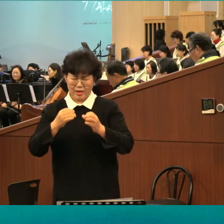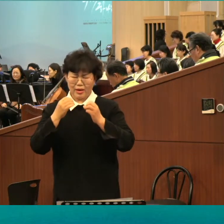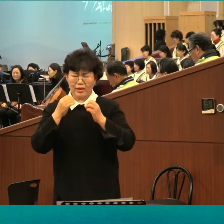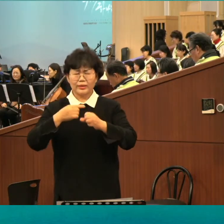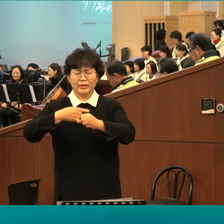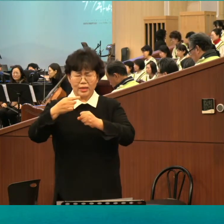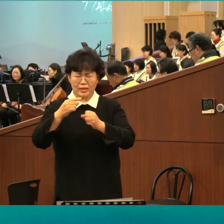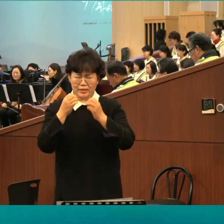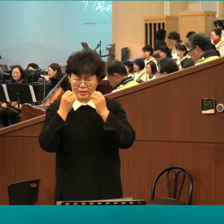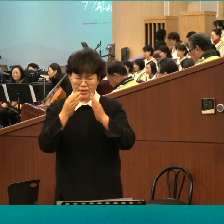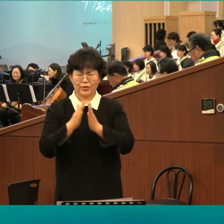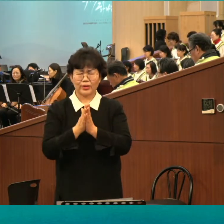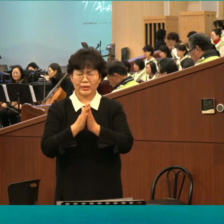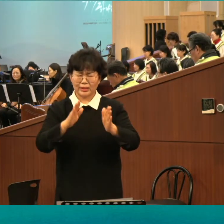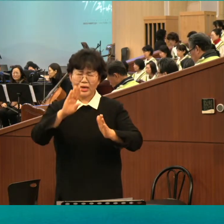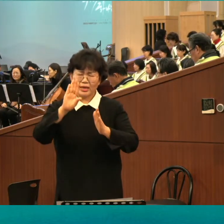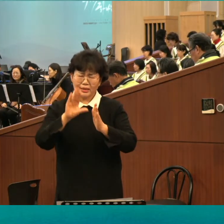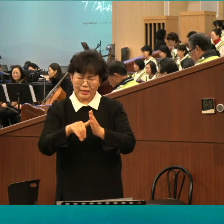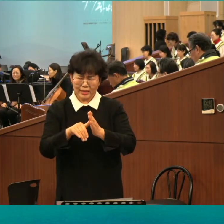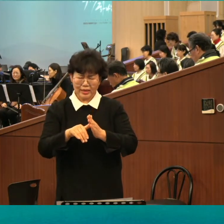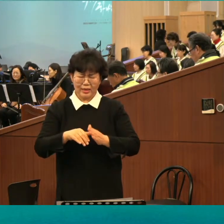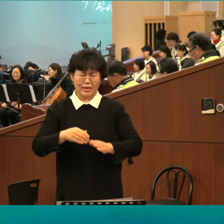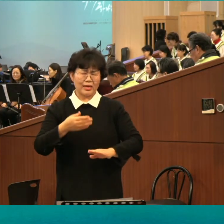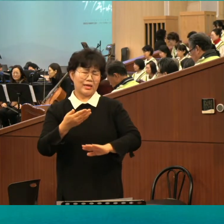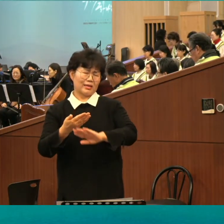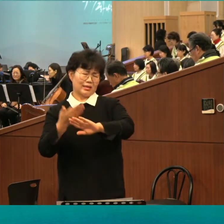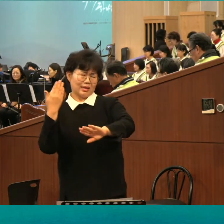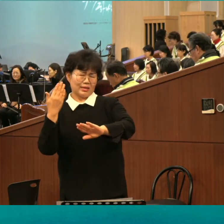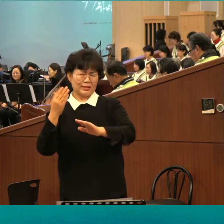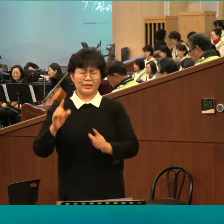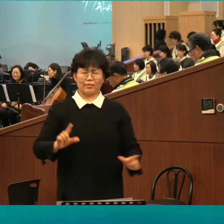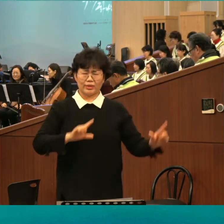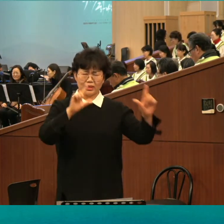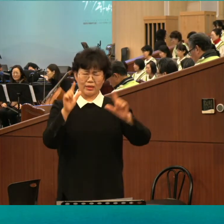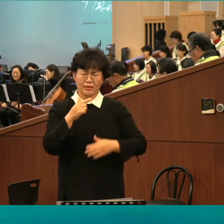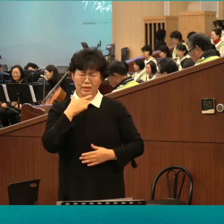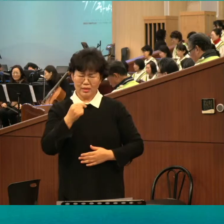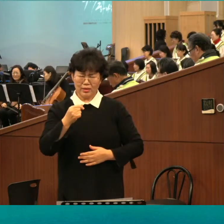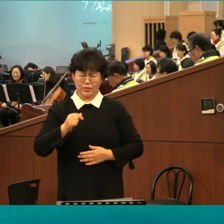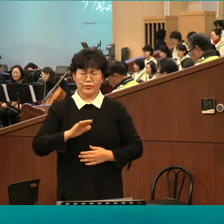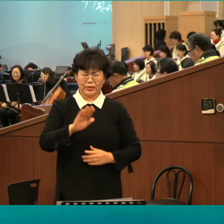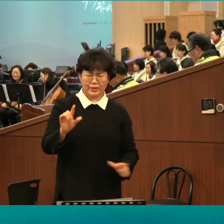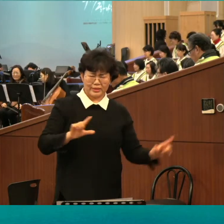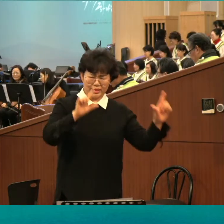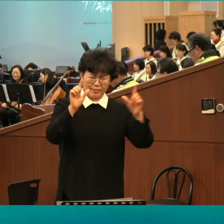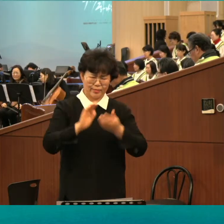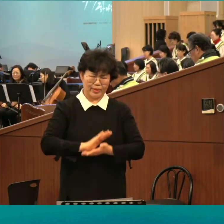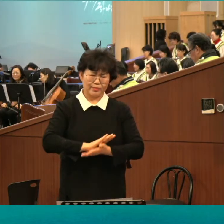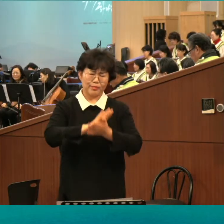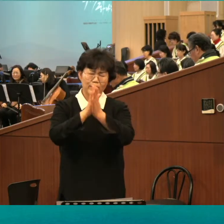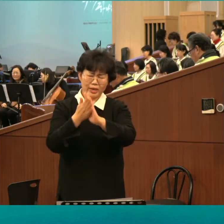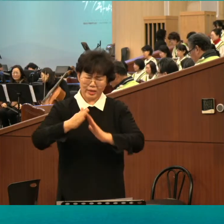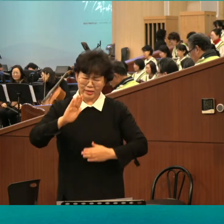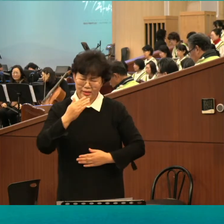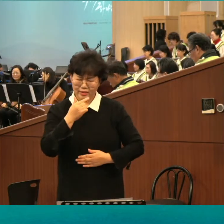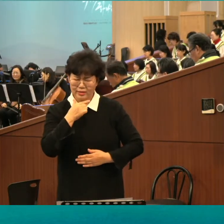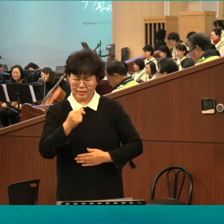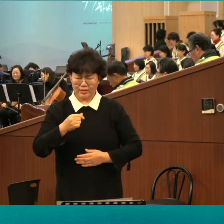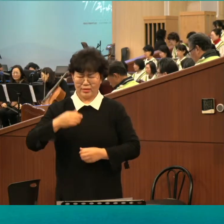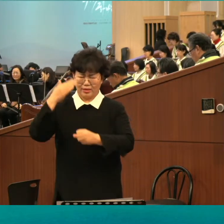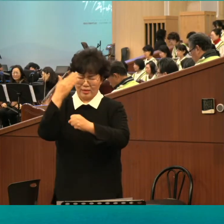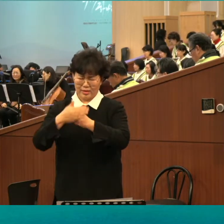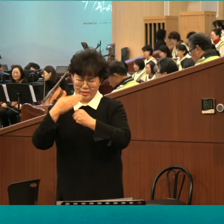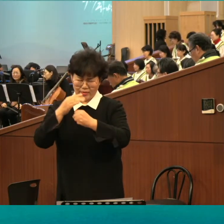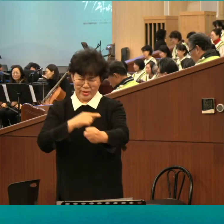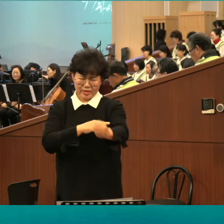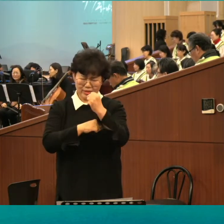이전과 다른 삶을 살게 하여 주시고 우리의 삶이 새로워지게 하여 주시옵시고 주님의 능력과 은혜에 붙들려